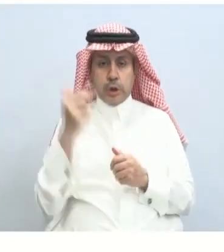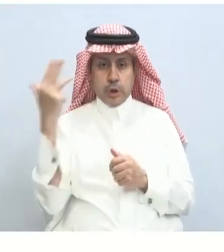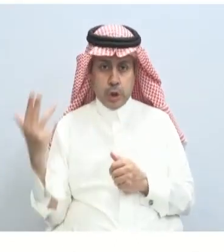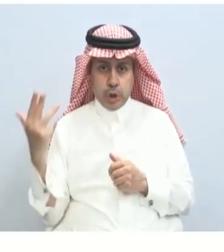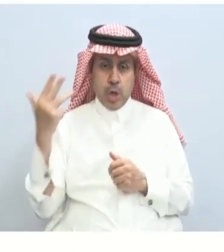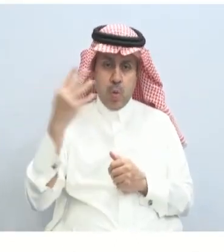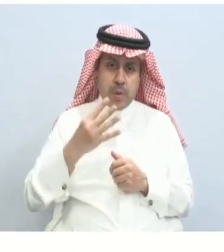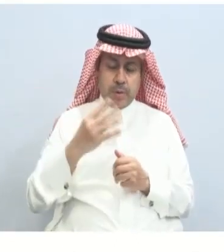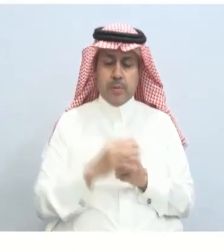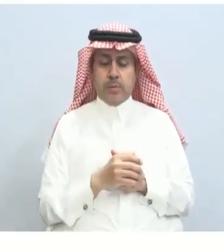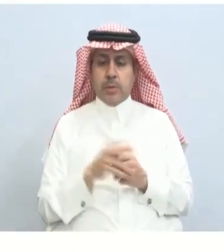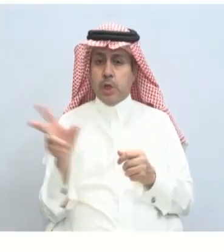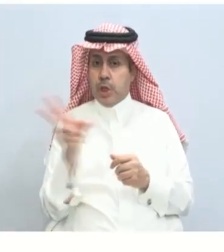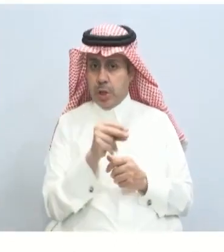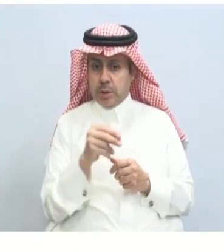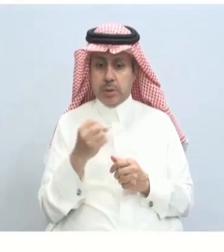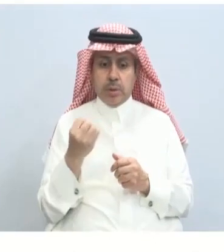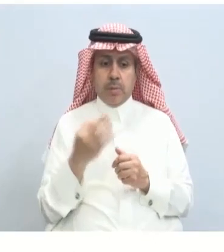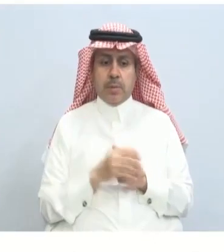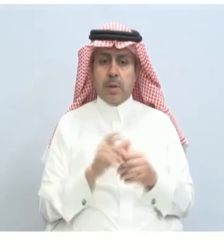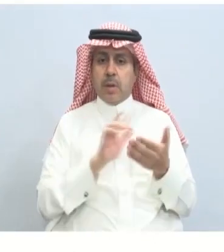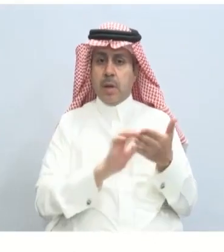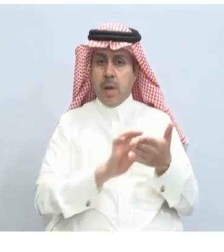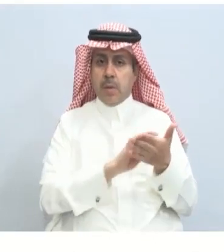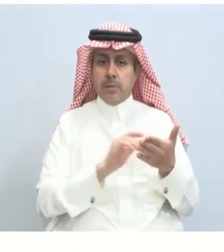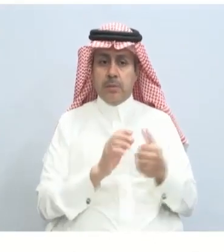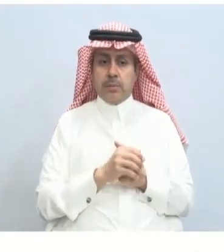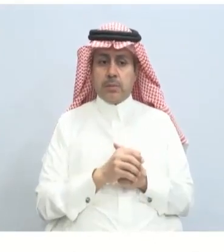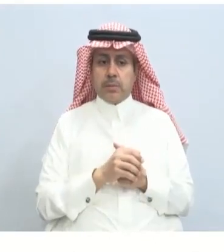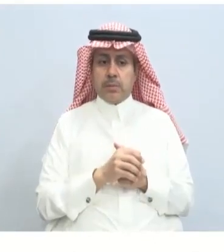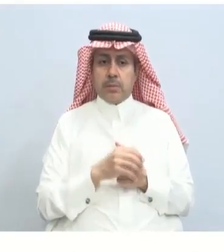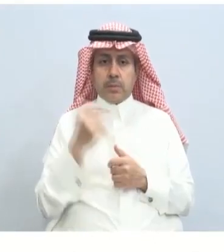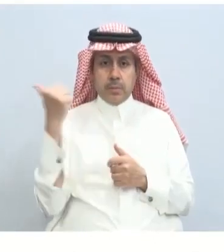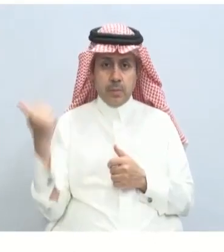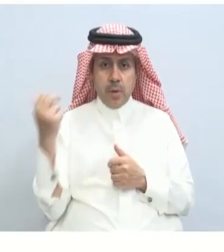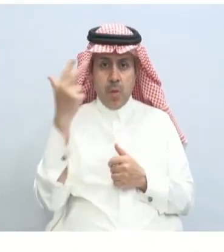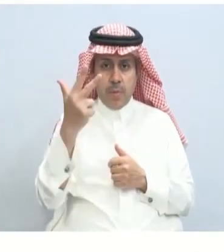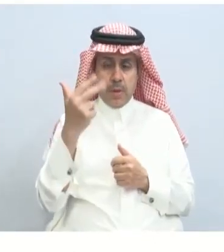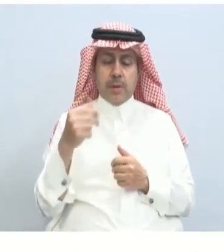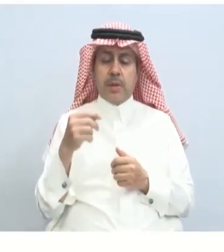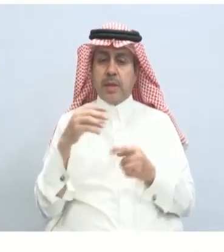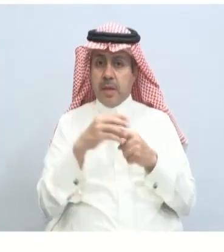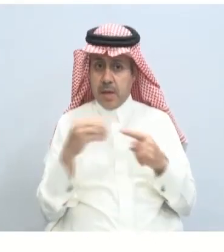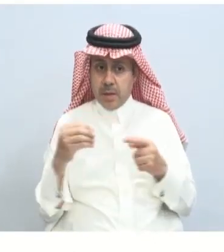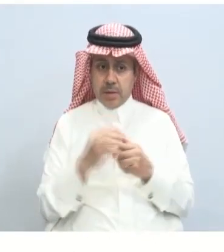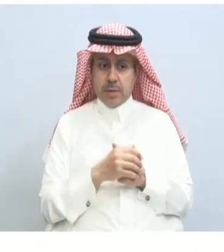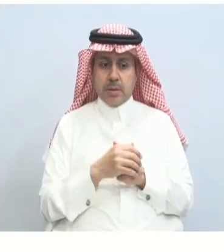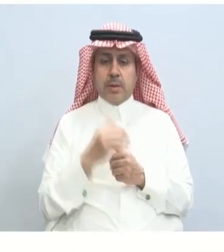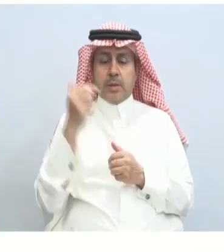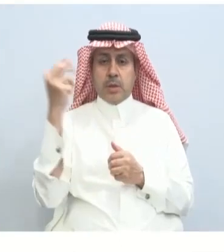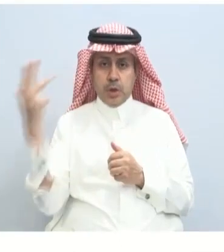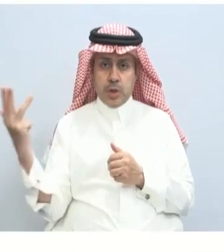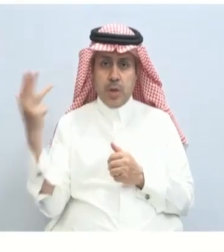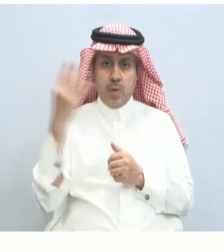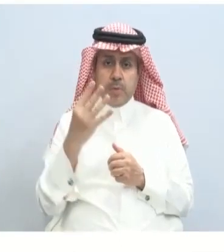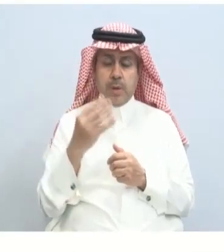وبالتالي الناتج كم يطلع معانا ممكن تستخدم الاله الحاسبه يعني 81 ناقص 49 يطلع